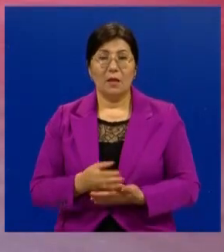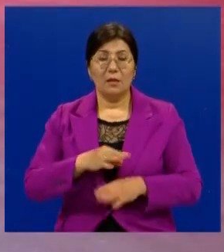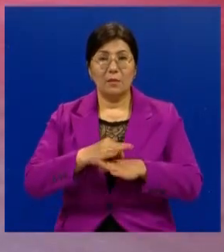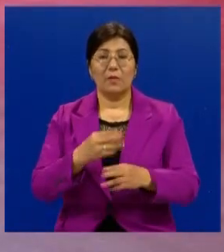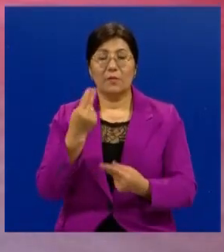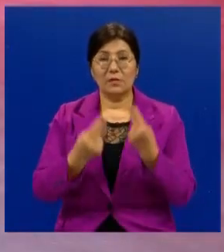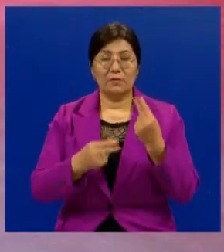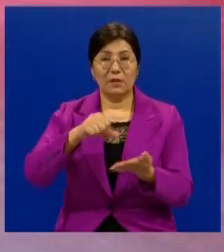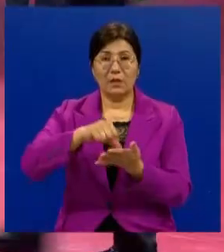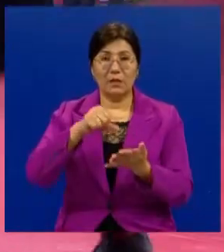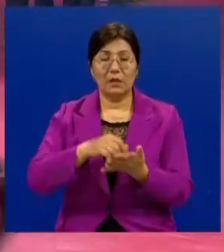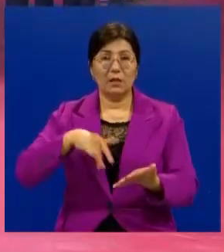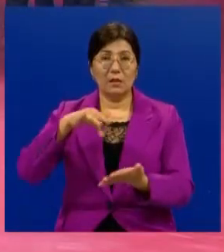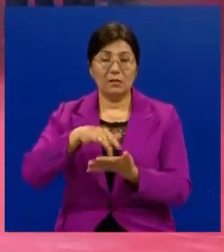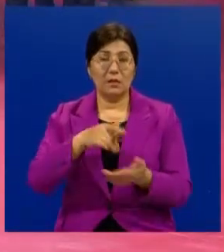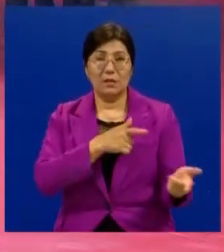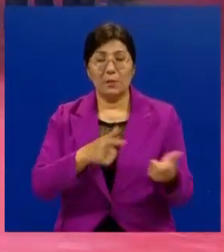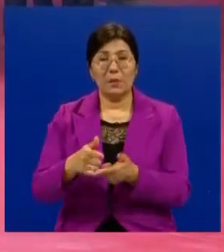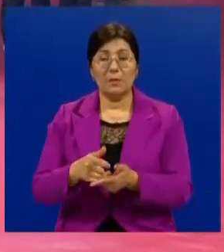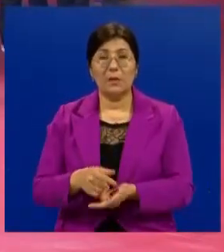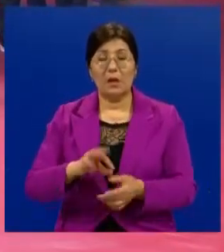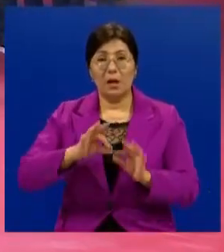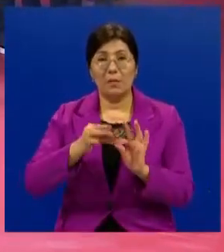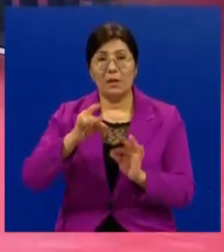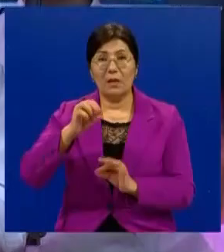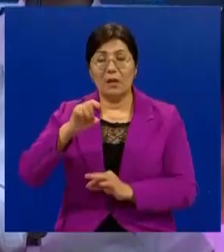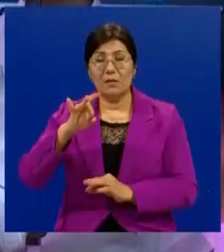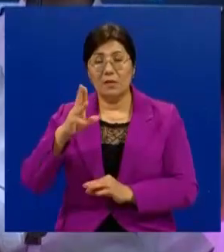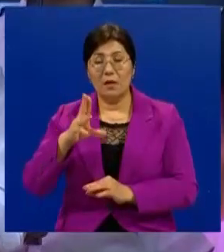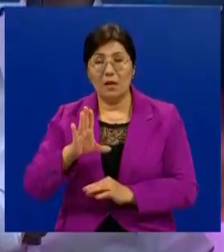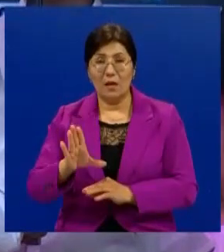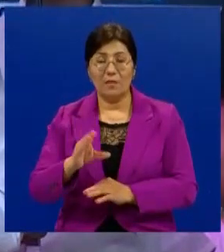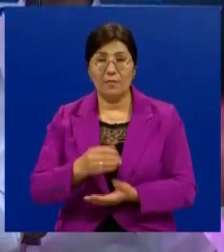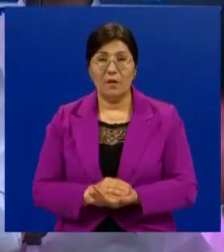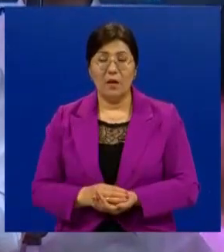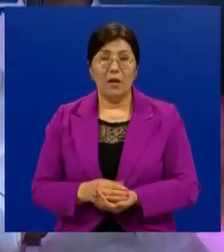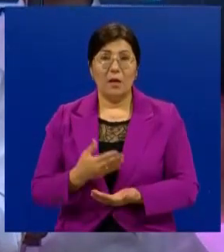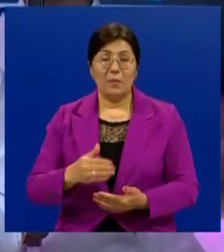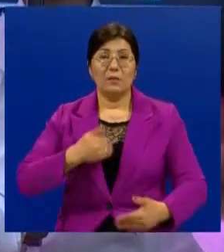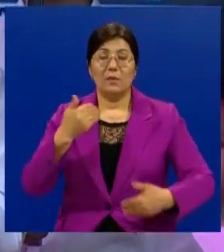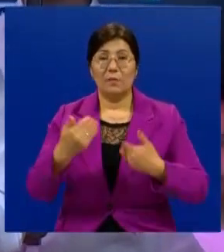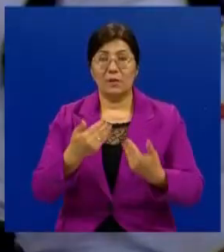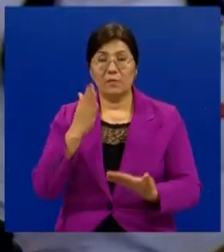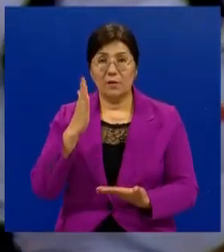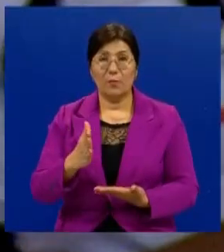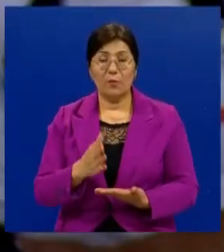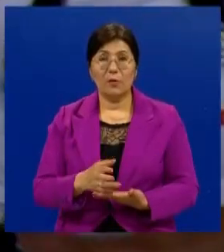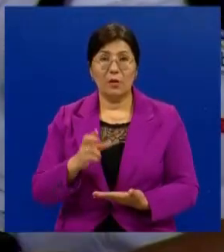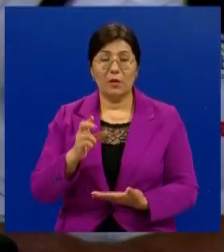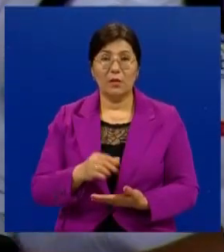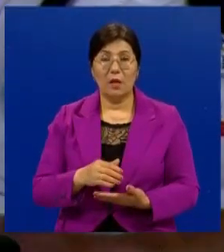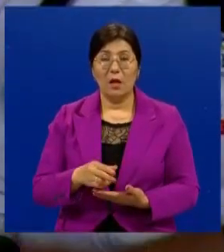будут задействованы Центр подготовки Олимпийского резерва, где будет проходить парадзюдо. Плавание будет проходить в бассейне